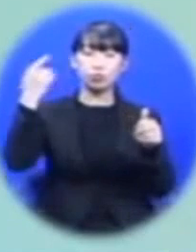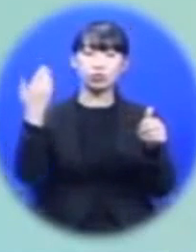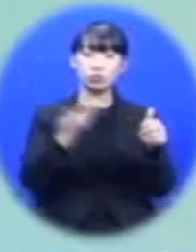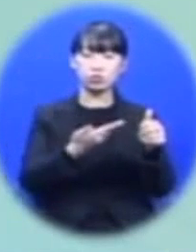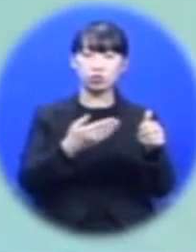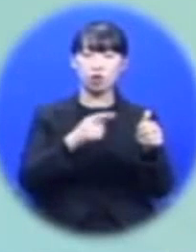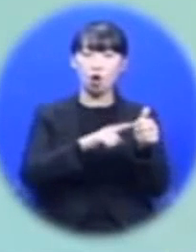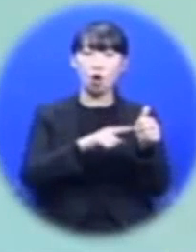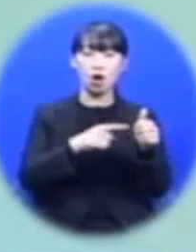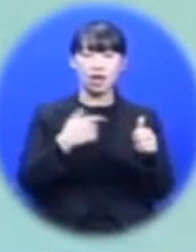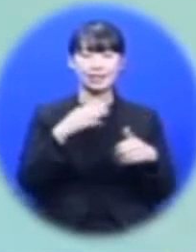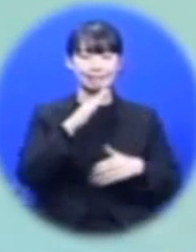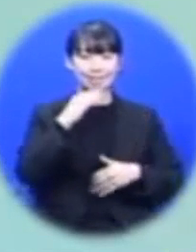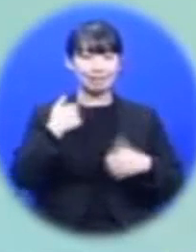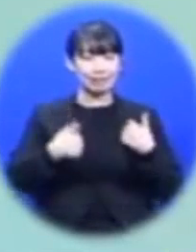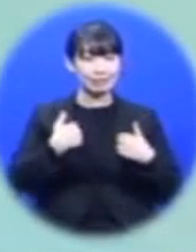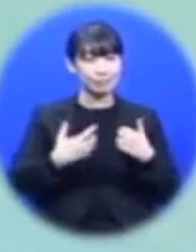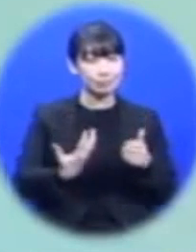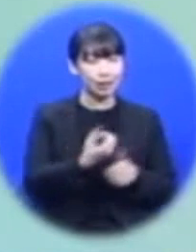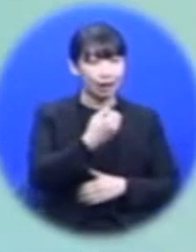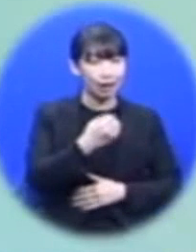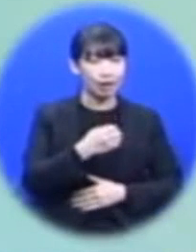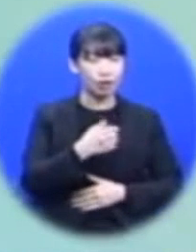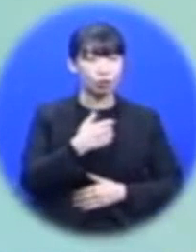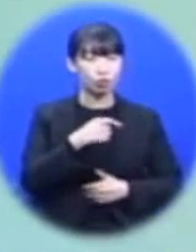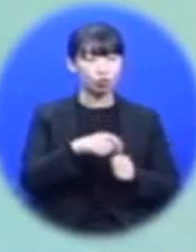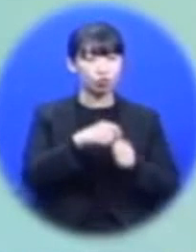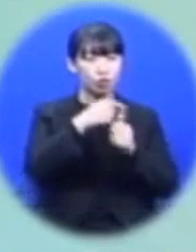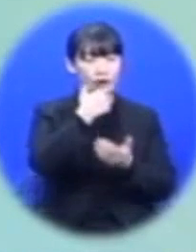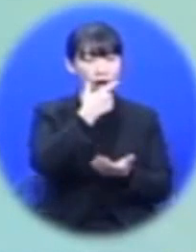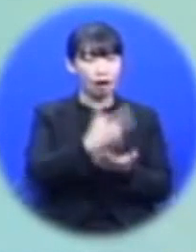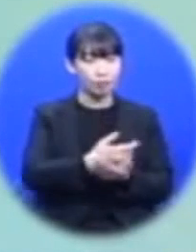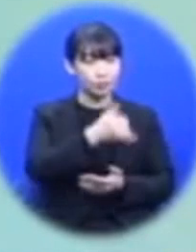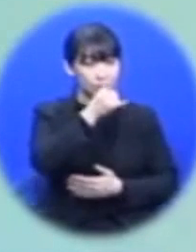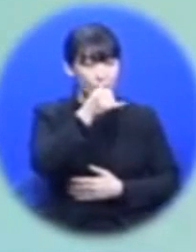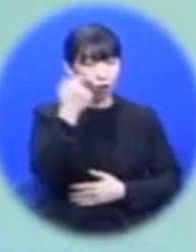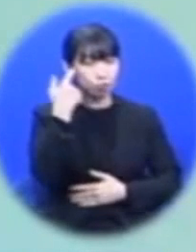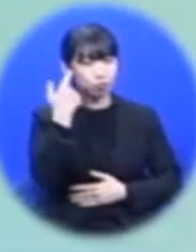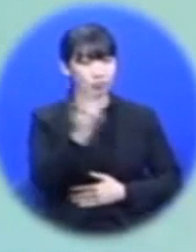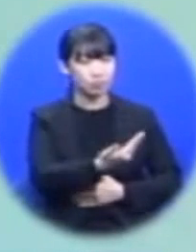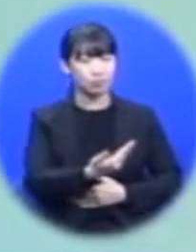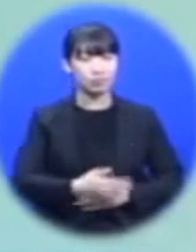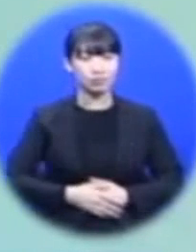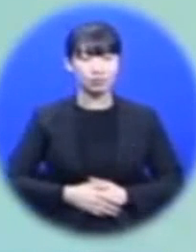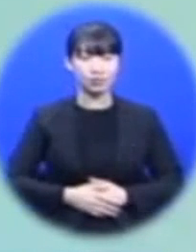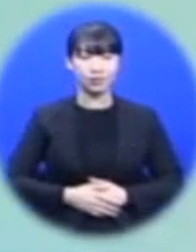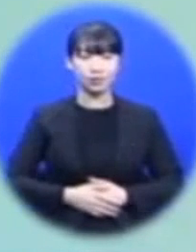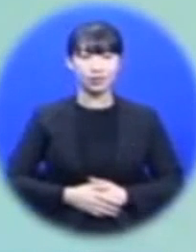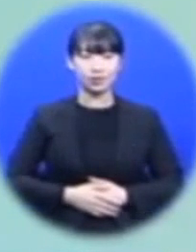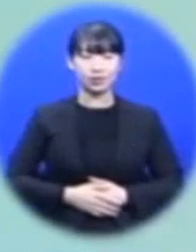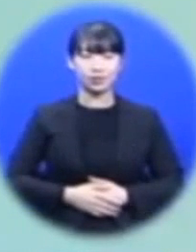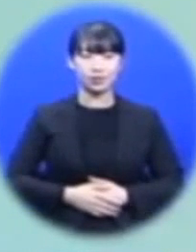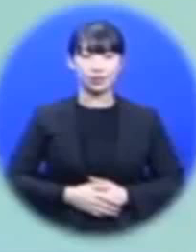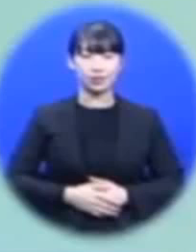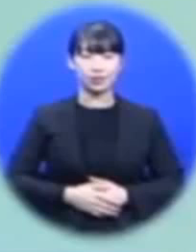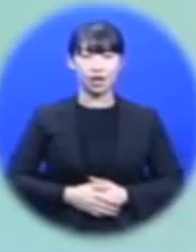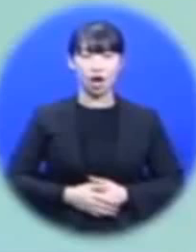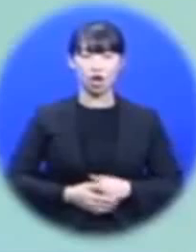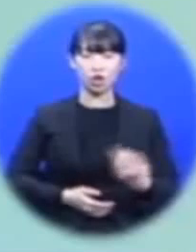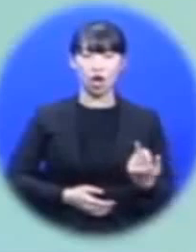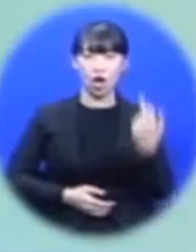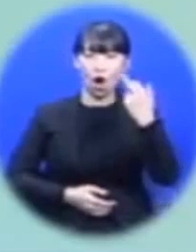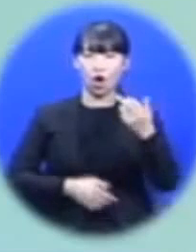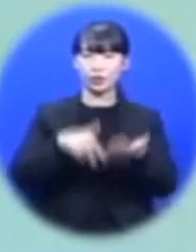기쁨이 있나요 구원의 감격이 있나요 근데이 정말 허세로